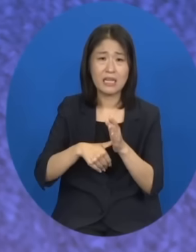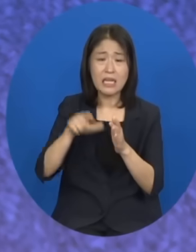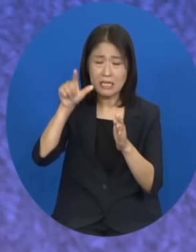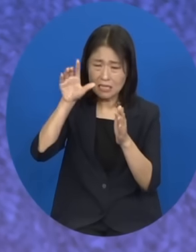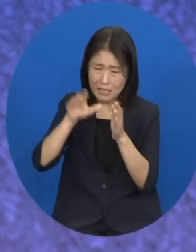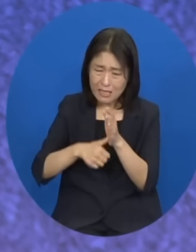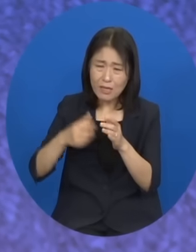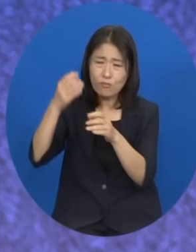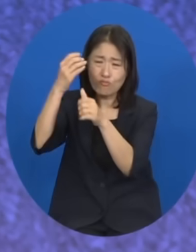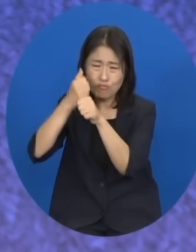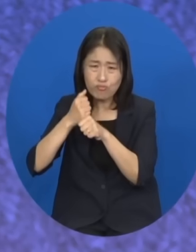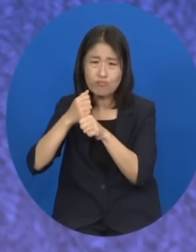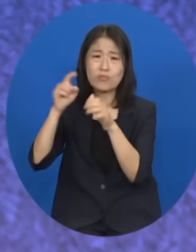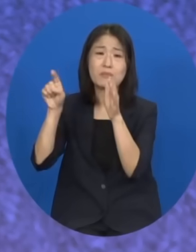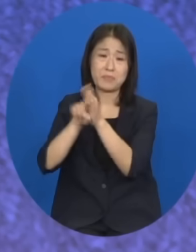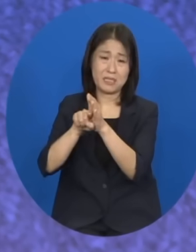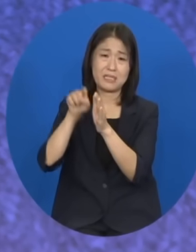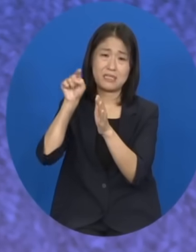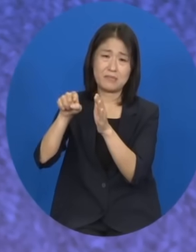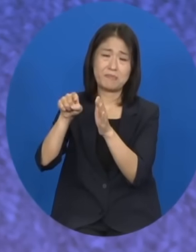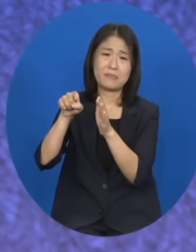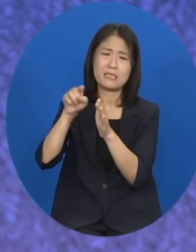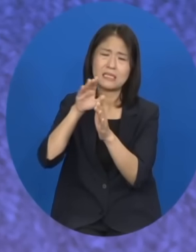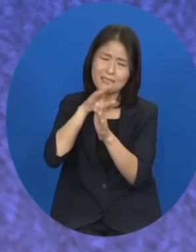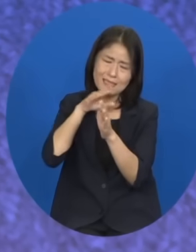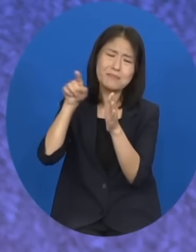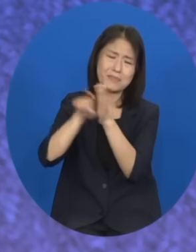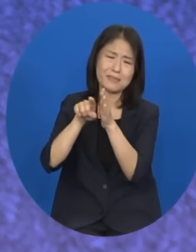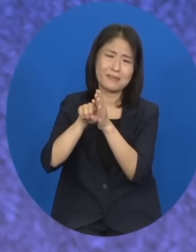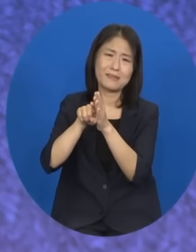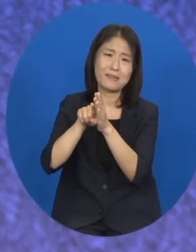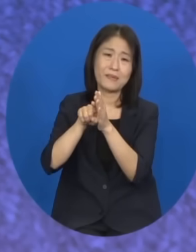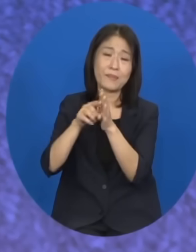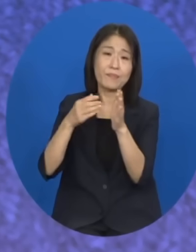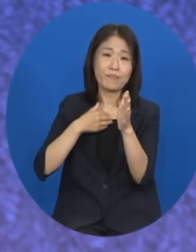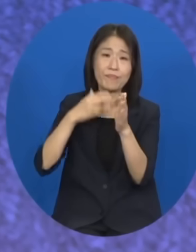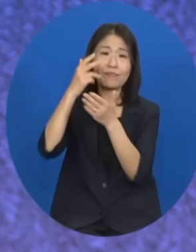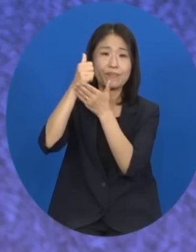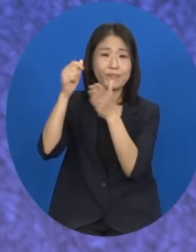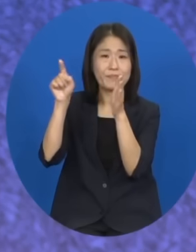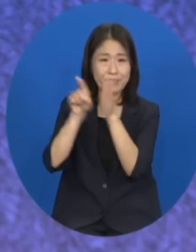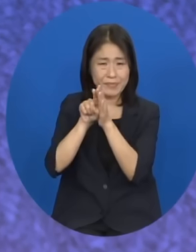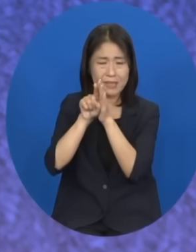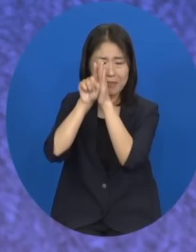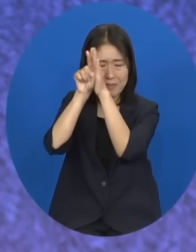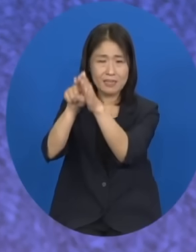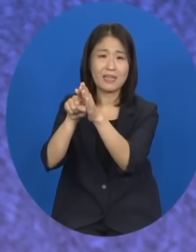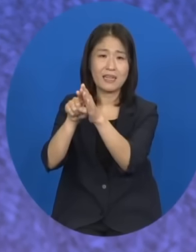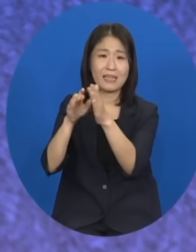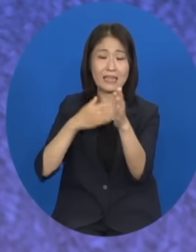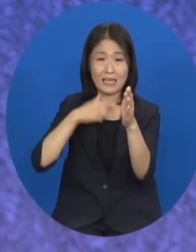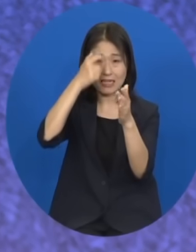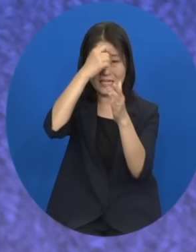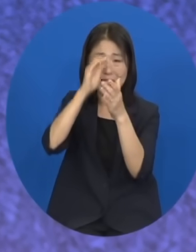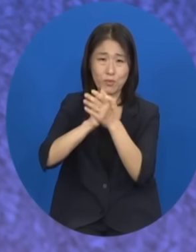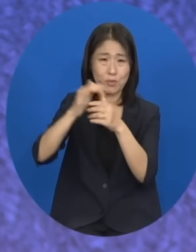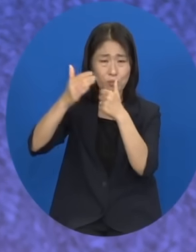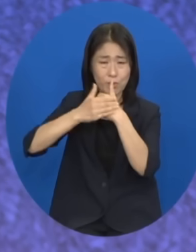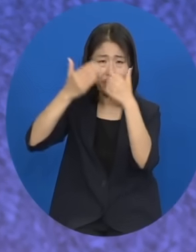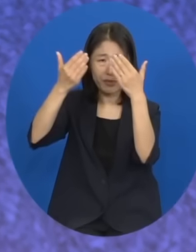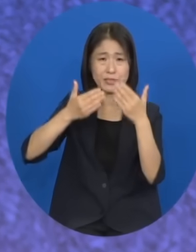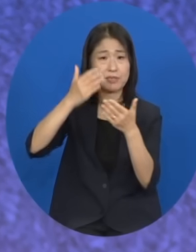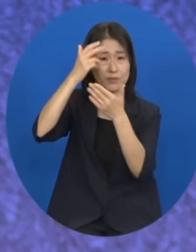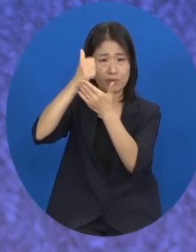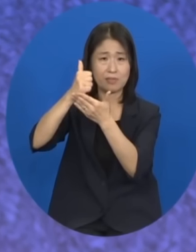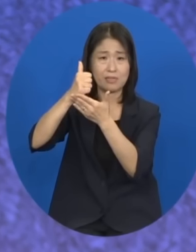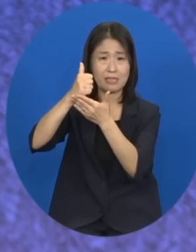믿는 믿음. 그게 믿음인 거예요. 저는 주님을 믿습니다. 저를 기도하게 해주실 주님.